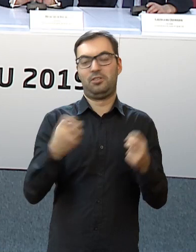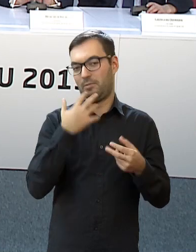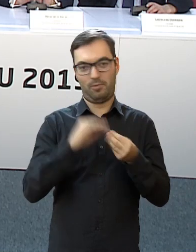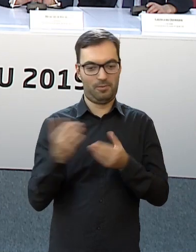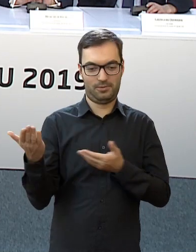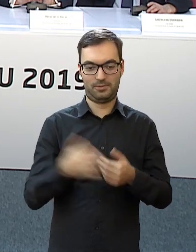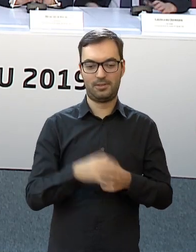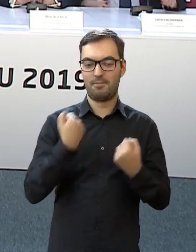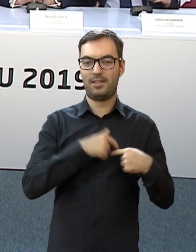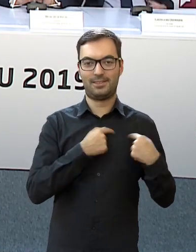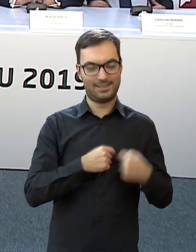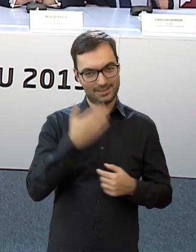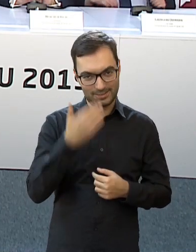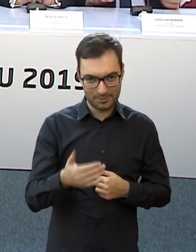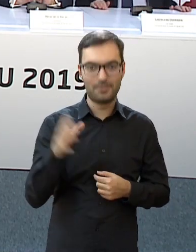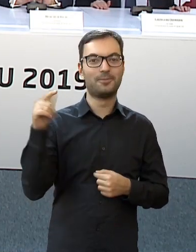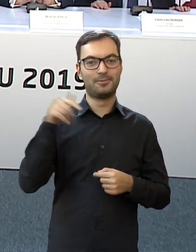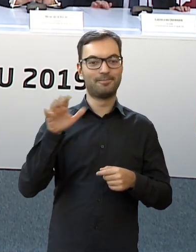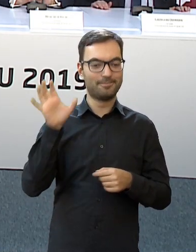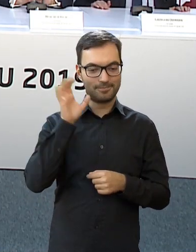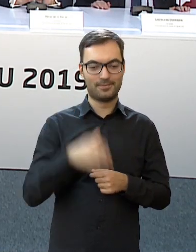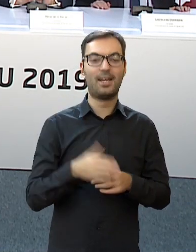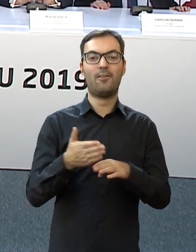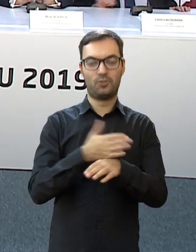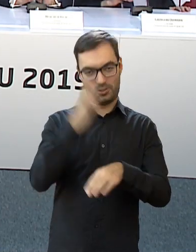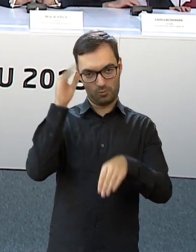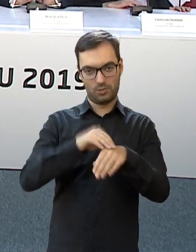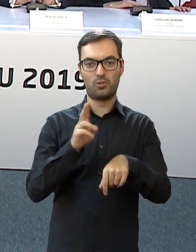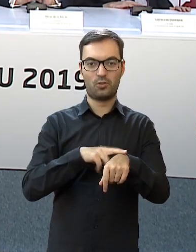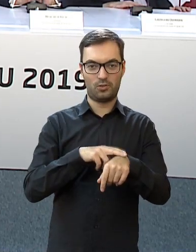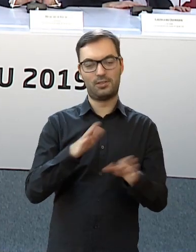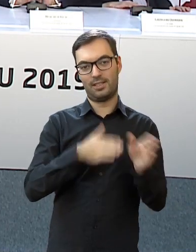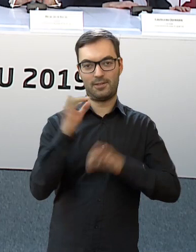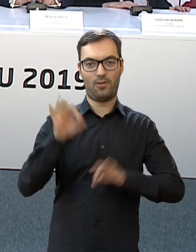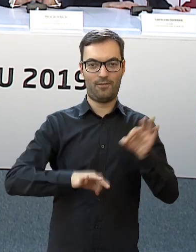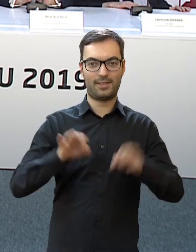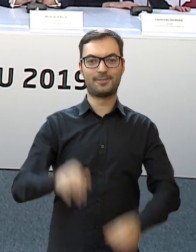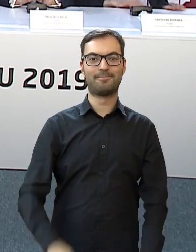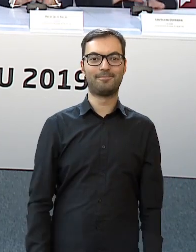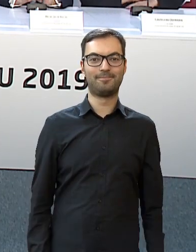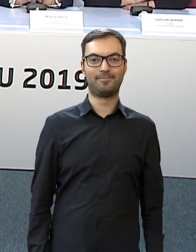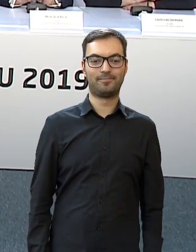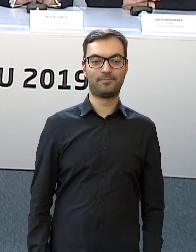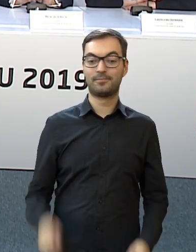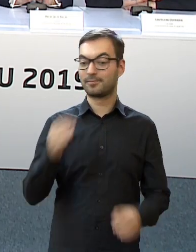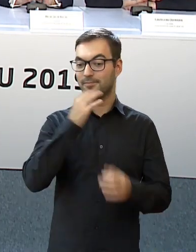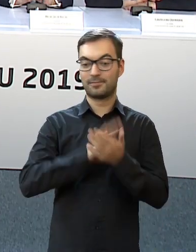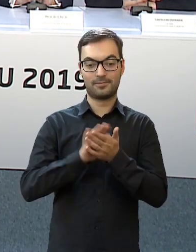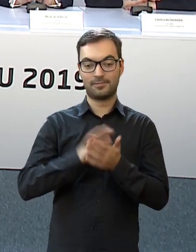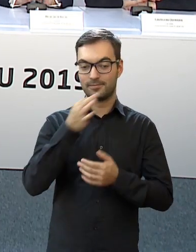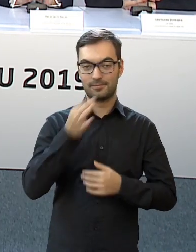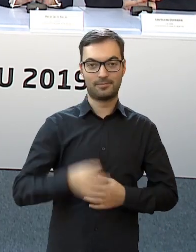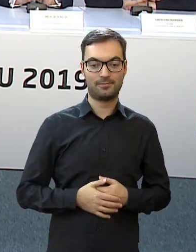Bardzo serdecznie dziękujemy za uwagę. Z wyprzedzeniem będziemy informować o kolejnej konferencji. Jeszcze pytanie? Tak, proszę bardzo.